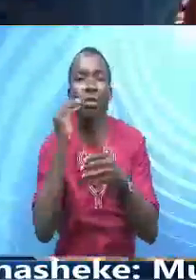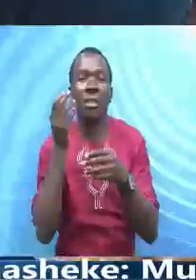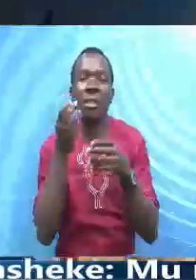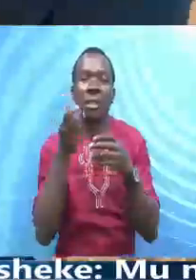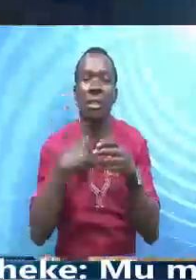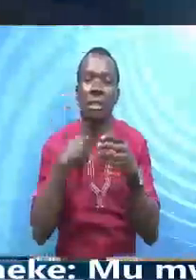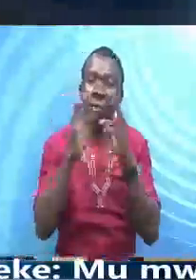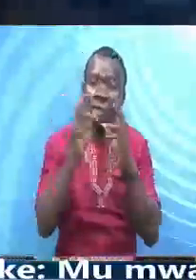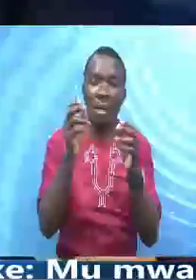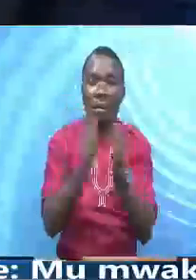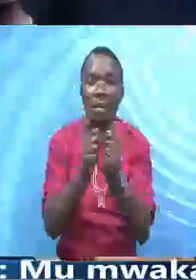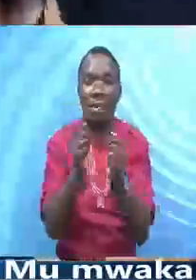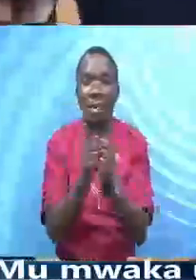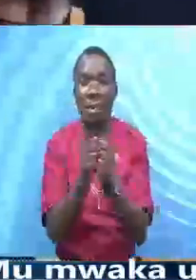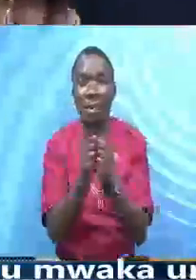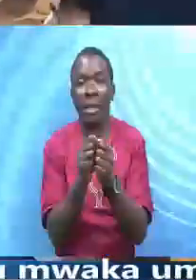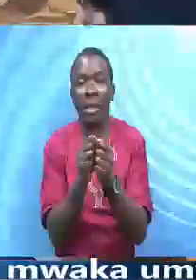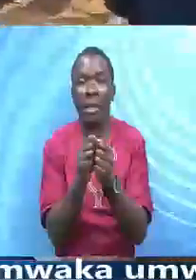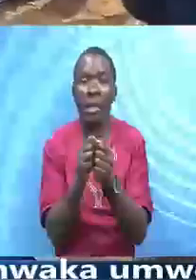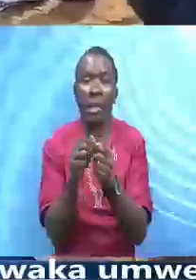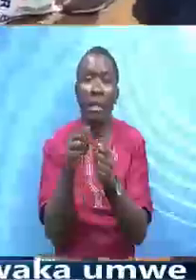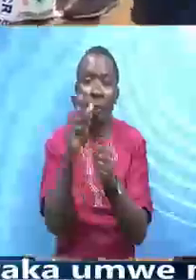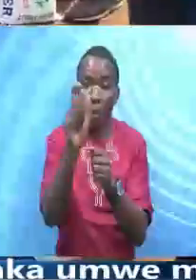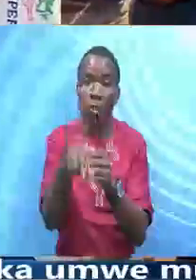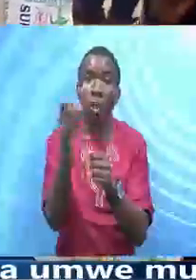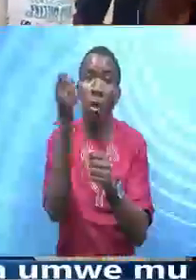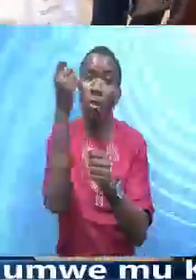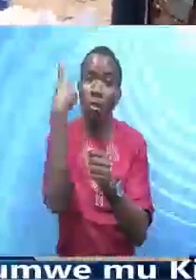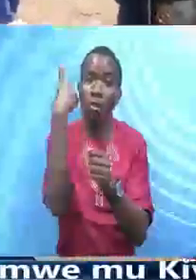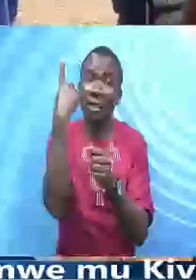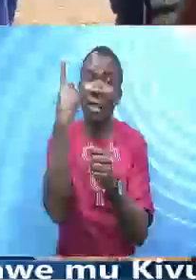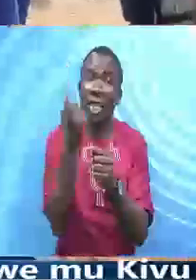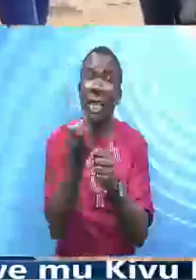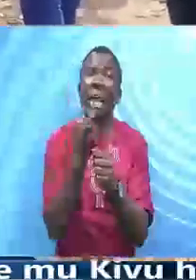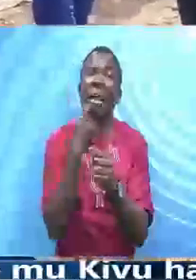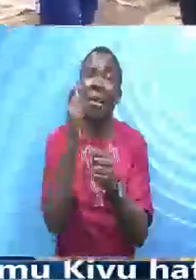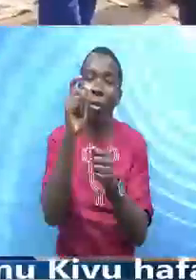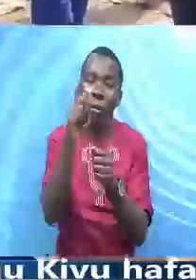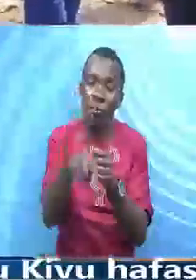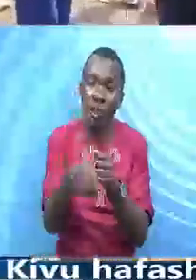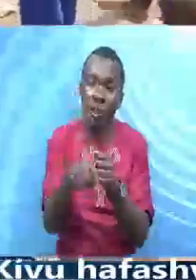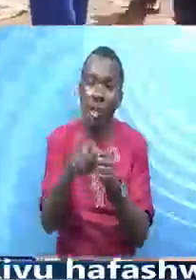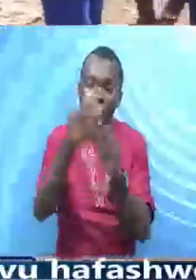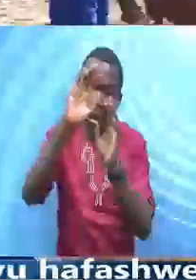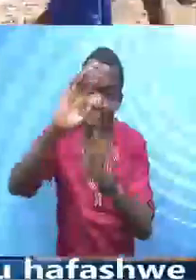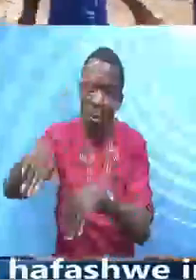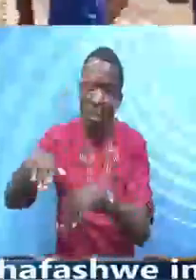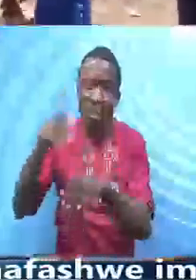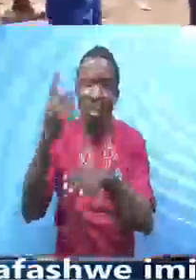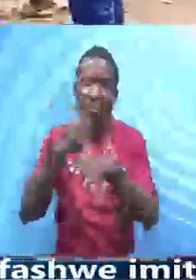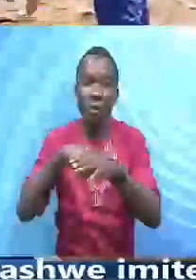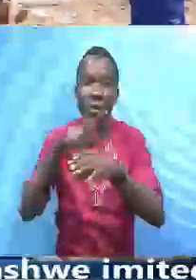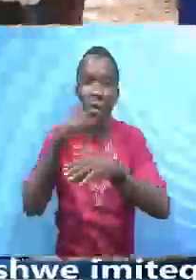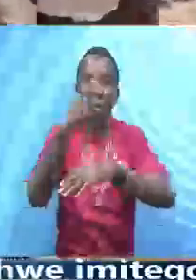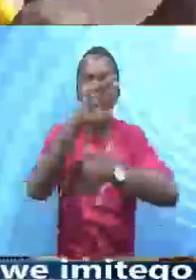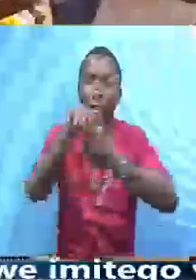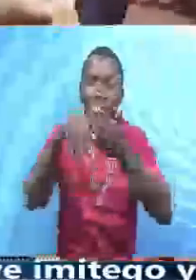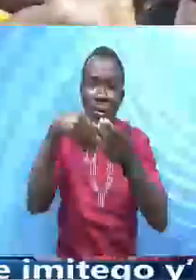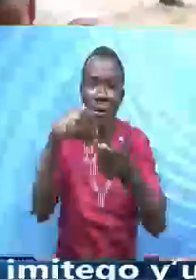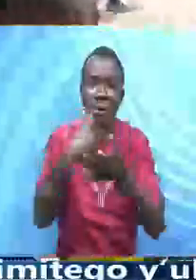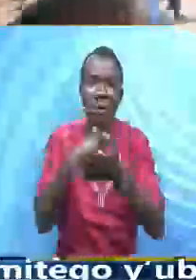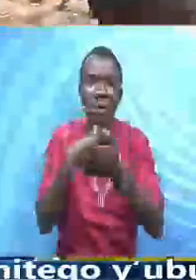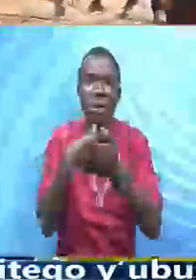ariko nk'umuntu nyine bari barabyumvise yakagombye kuba ari abantu yageze yabaritse umunsi wose bakabanza bakagera mu ngo zabo abana